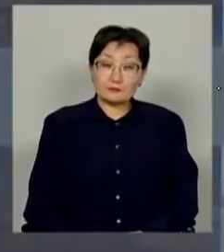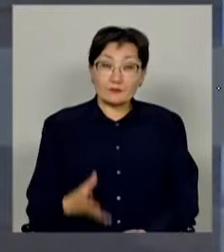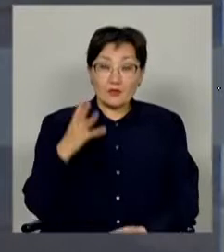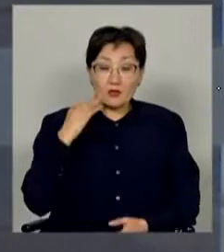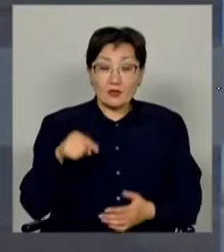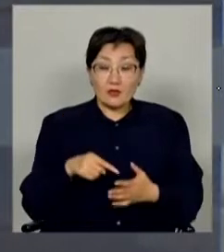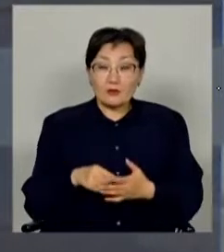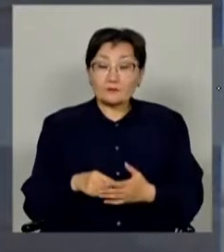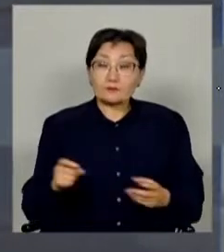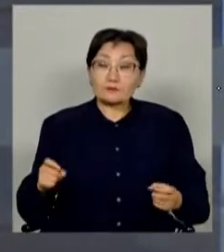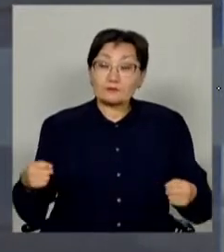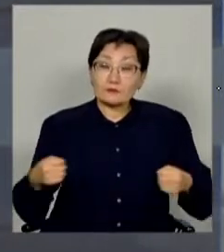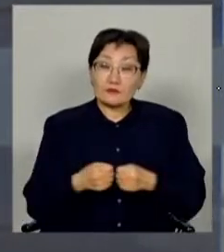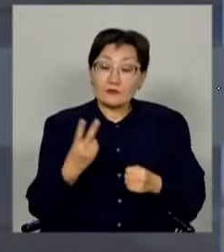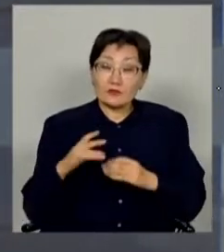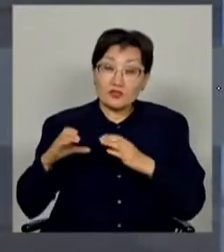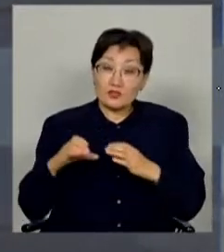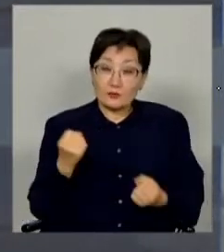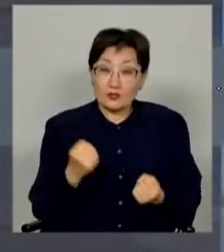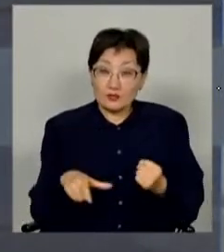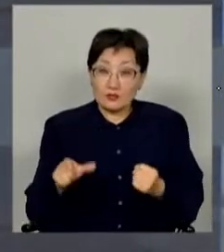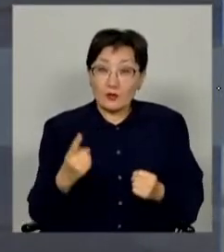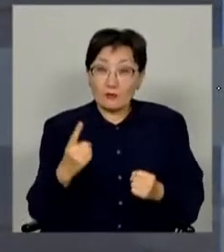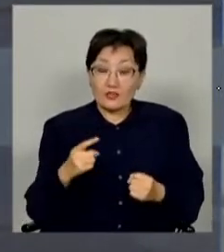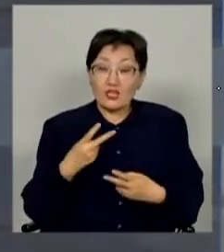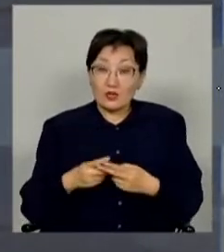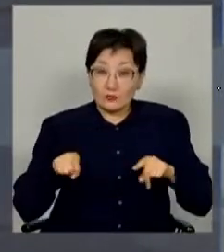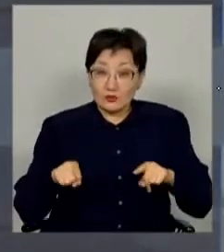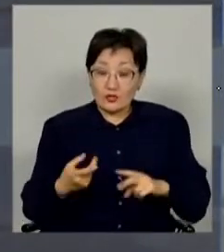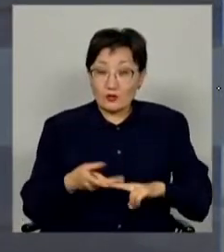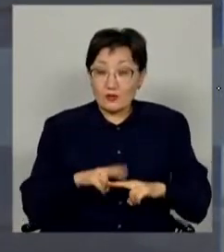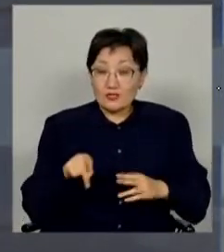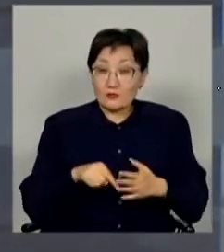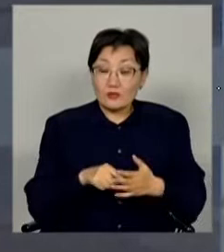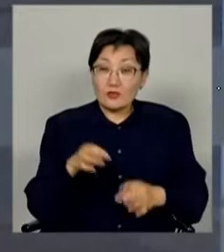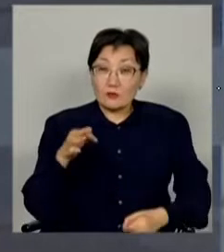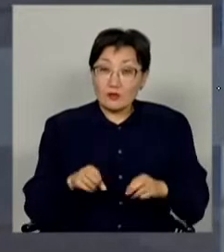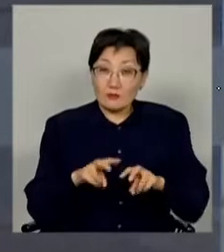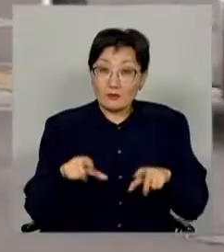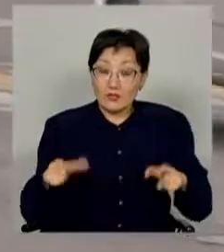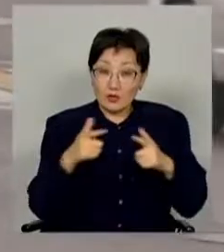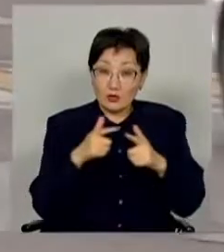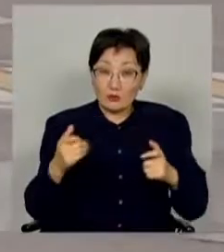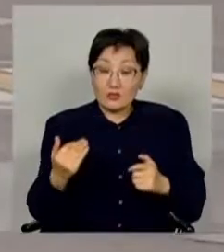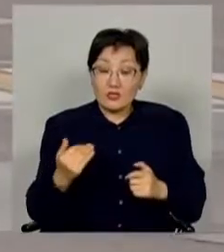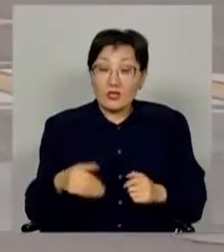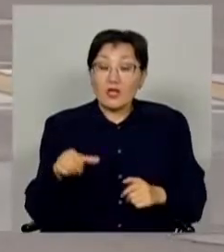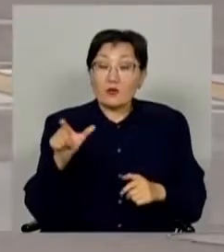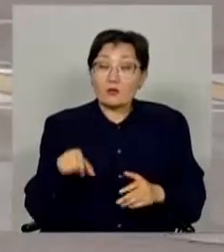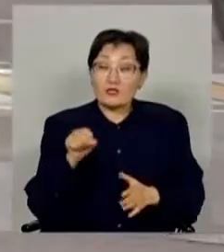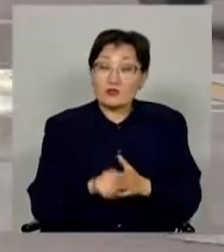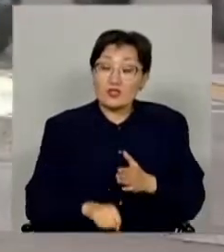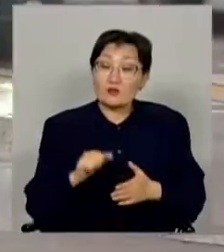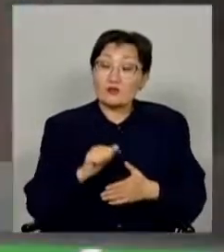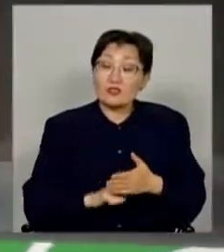Алматыда соқтығысқан 2 автобус жүргізушісінің бірі қамауға алынды. Бұл туралы қалалық сот мамандары хабарлады. Оған адам өліміне